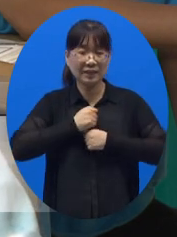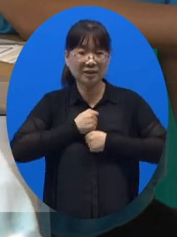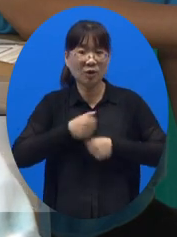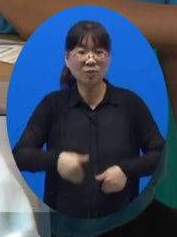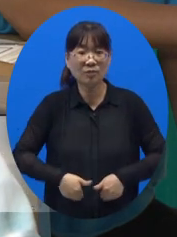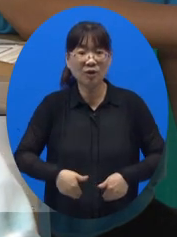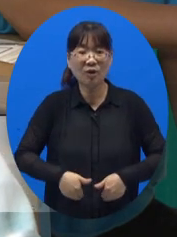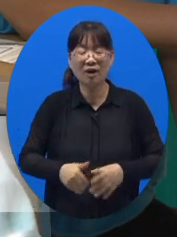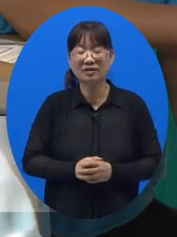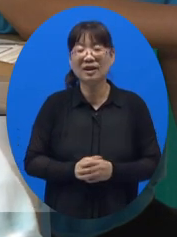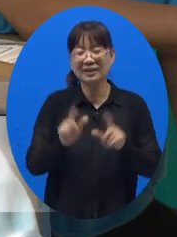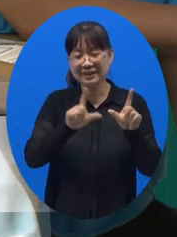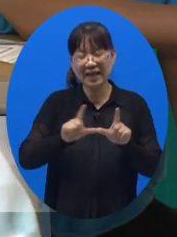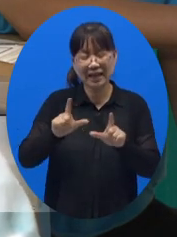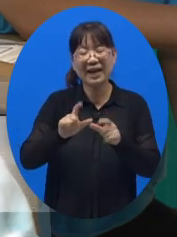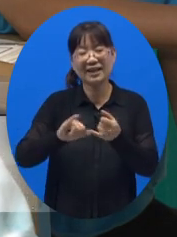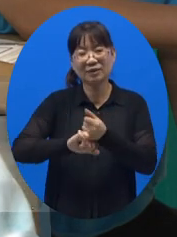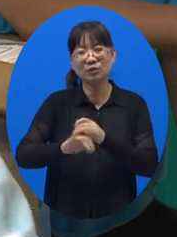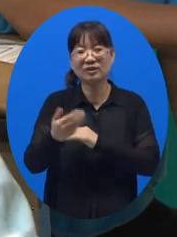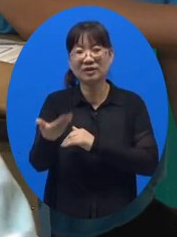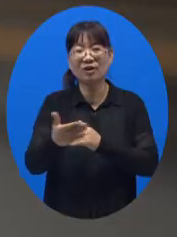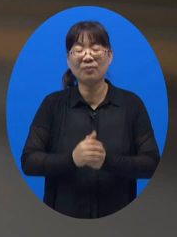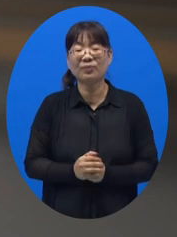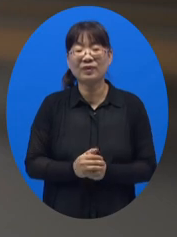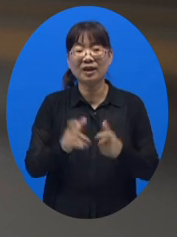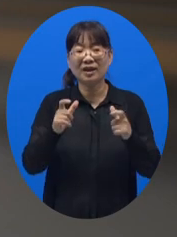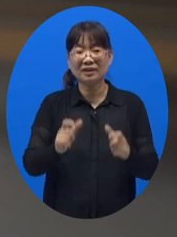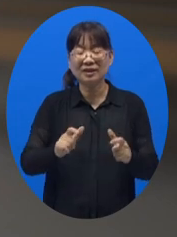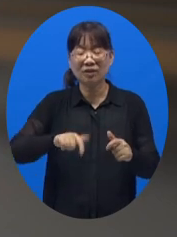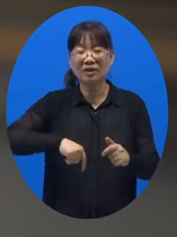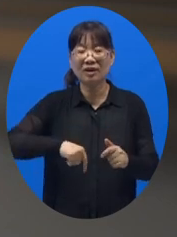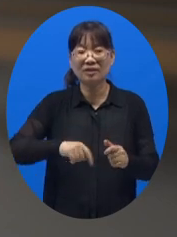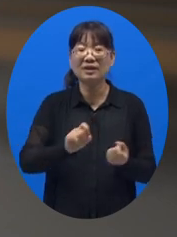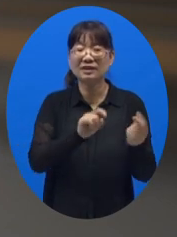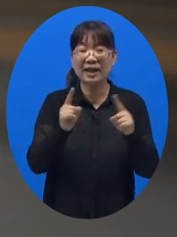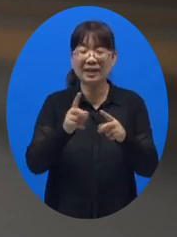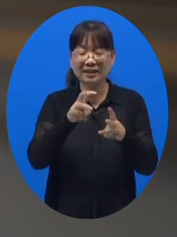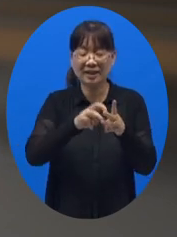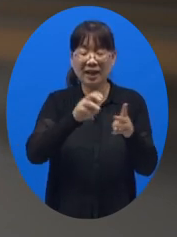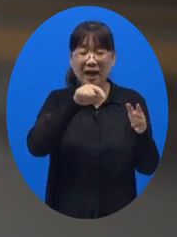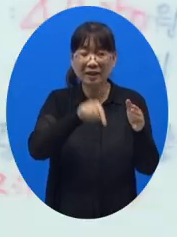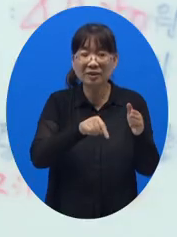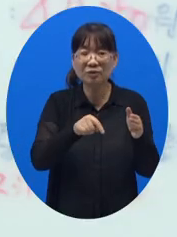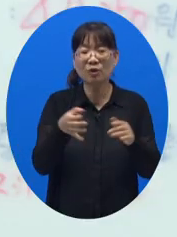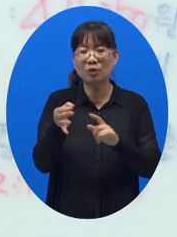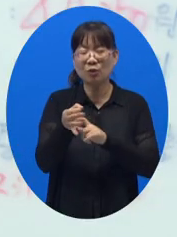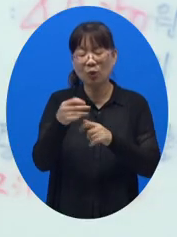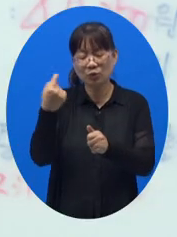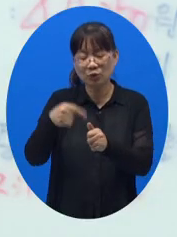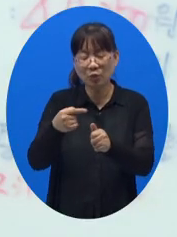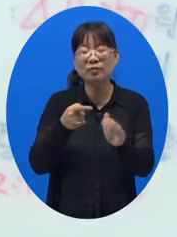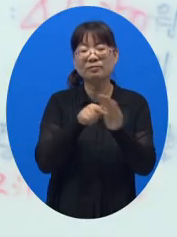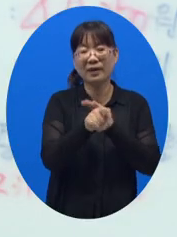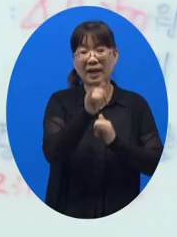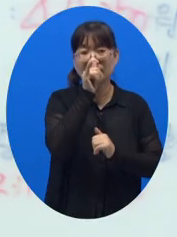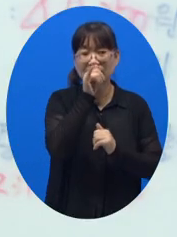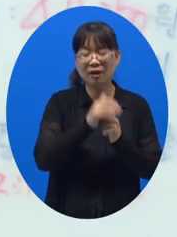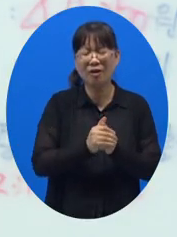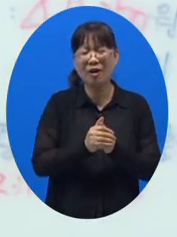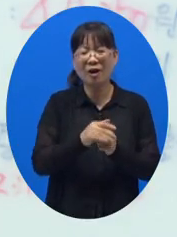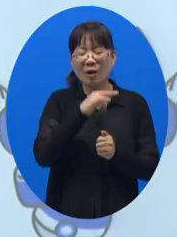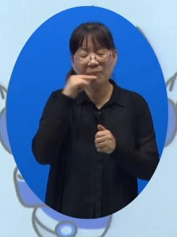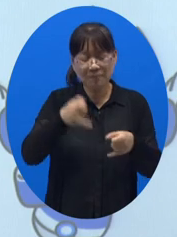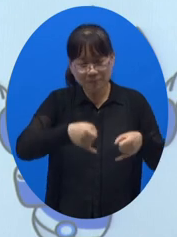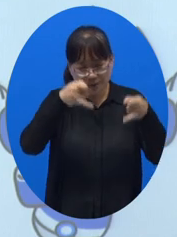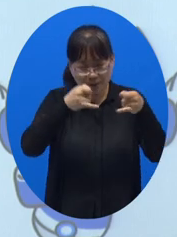신용을 잘 지키고 생활할 거예요. 지역 자활센터에서도 찾아가는 금융 교육이 진행됐습니다.